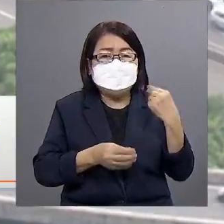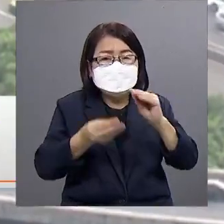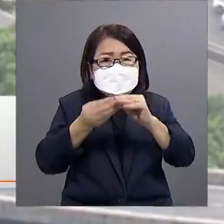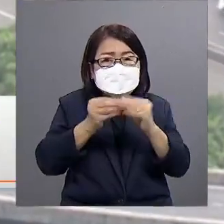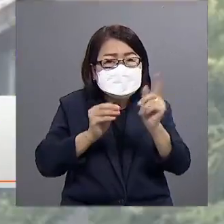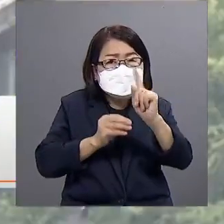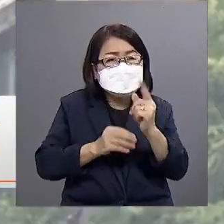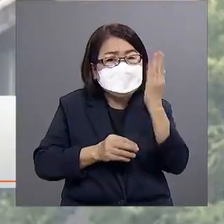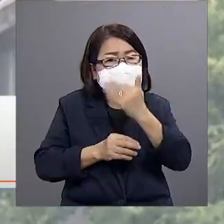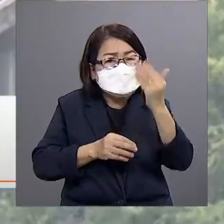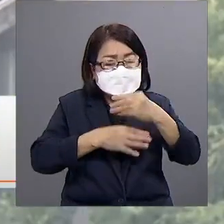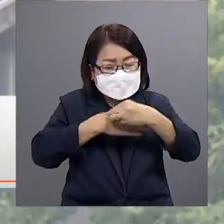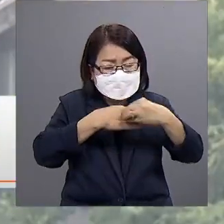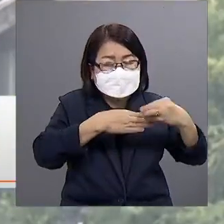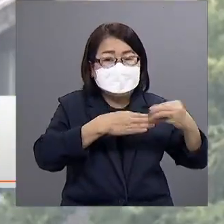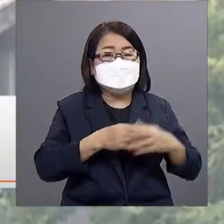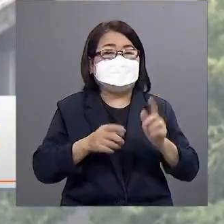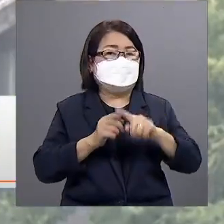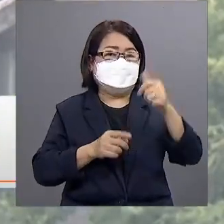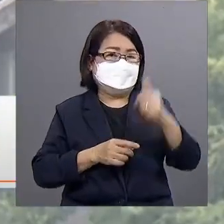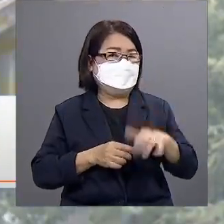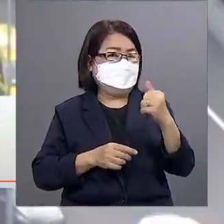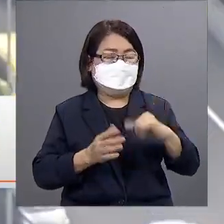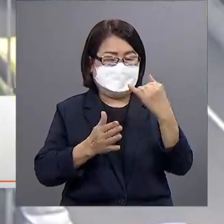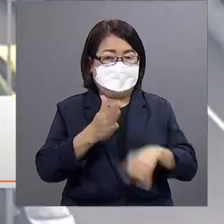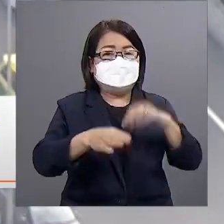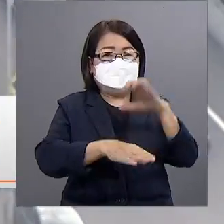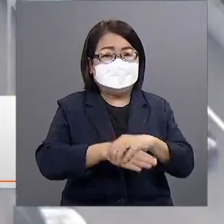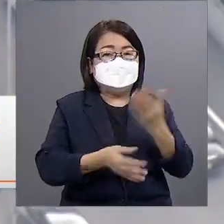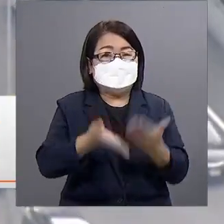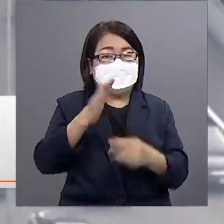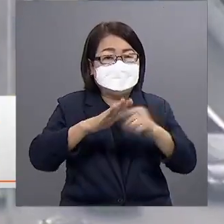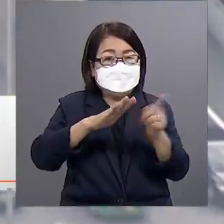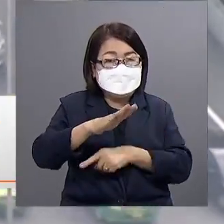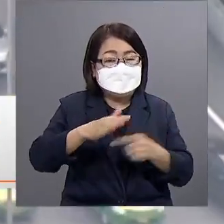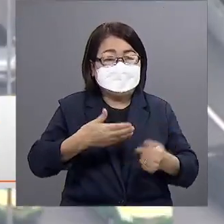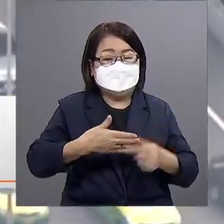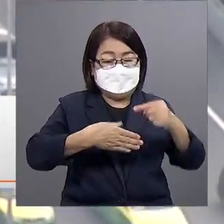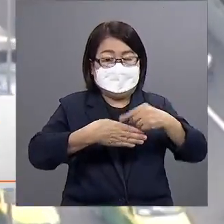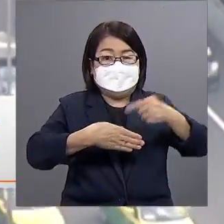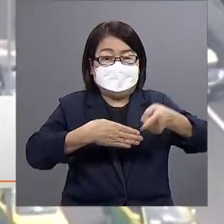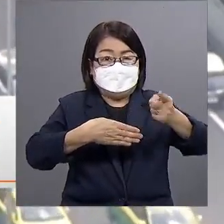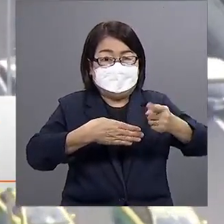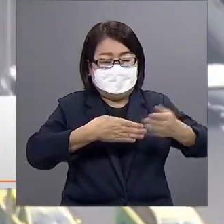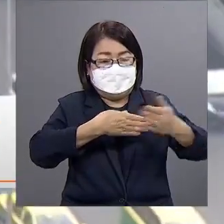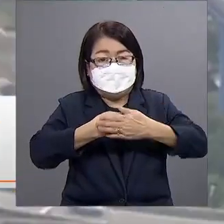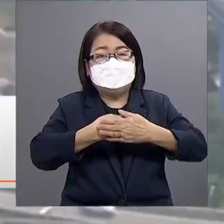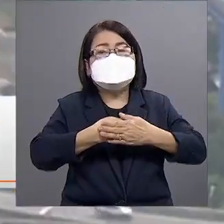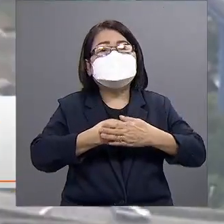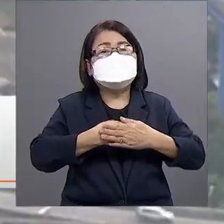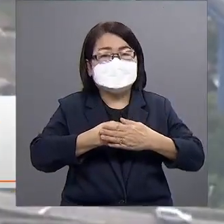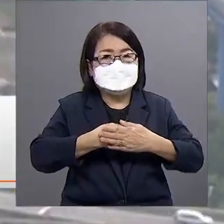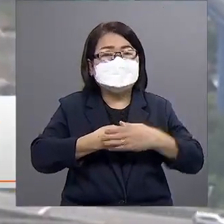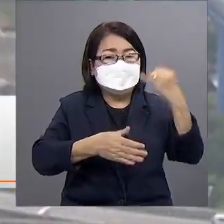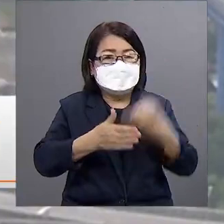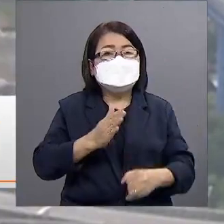ขเดิมที่เรามีอยู่นั้นเนี่ยนะครับหรือการใช้สกรีนกราฟิกป้ายสกรีนกราฟิกแบบนี้นะถือว่ามีความผิดตามพระราชบัญญัติรถยน